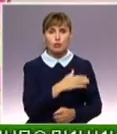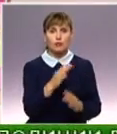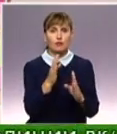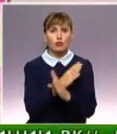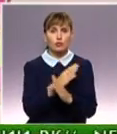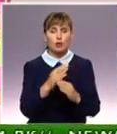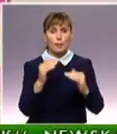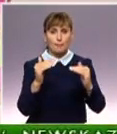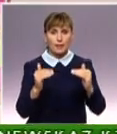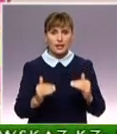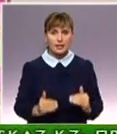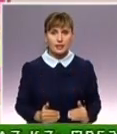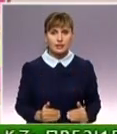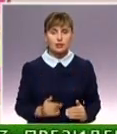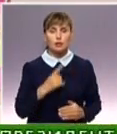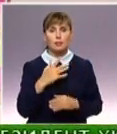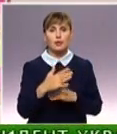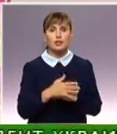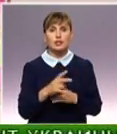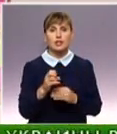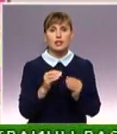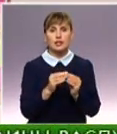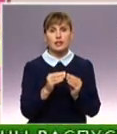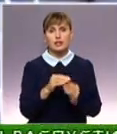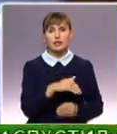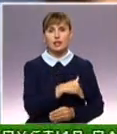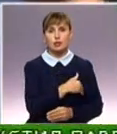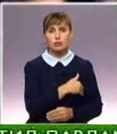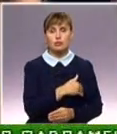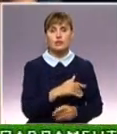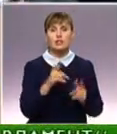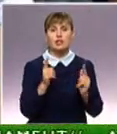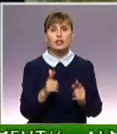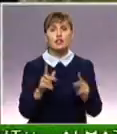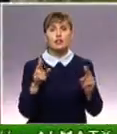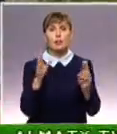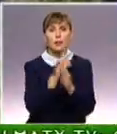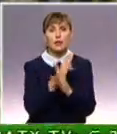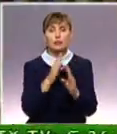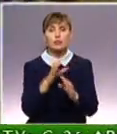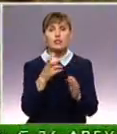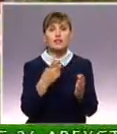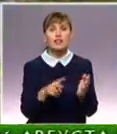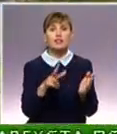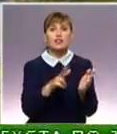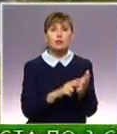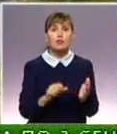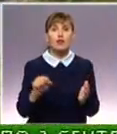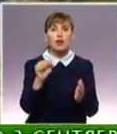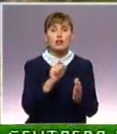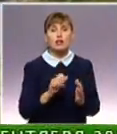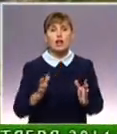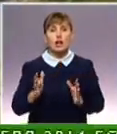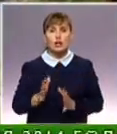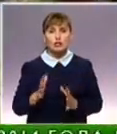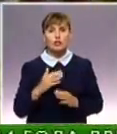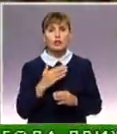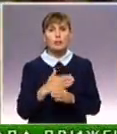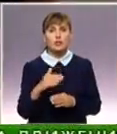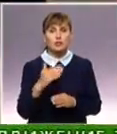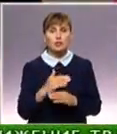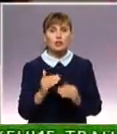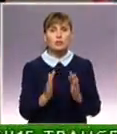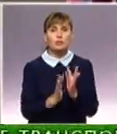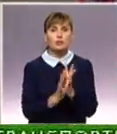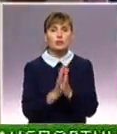воздуха понизилась почти на 10 градусов. Согласно прогнозам, с 28 августа ожидается постепенное